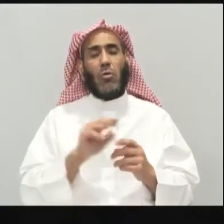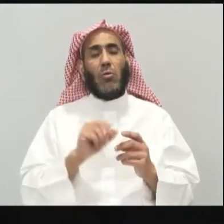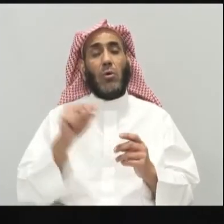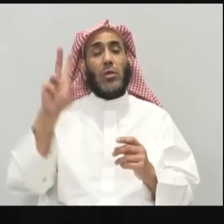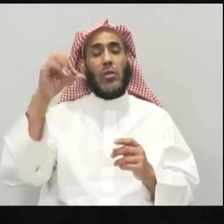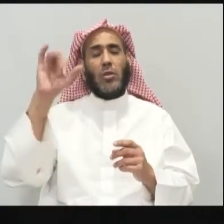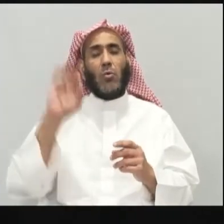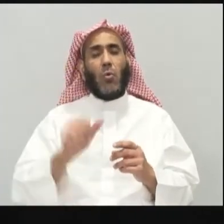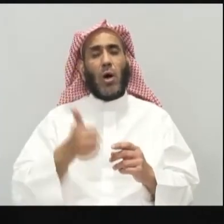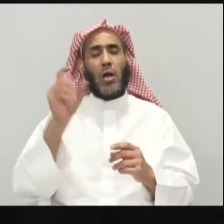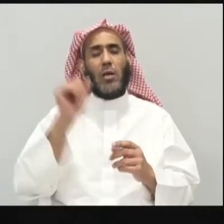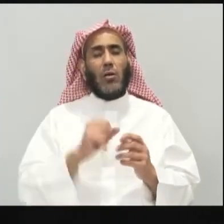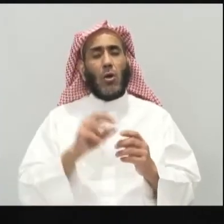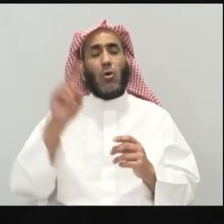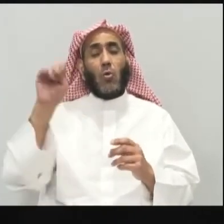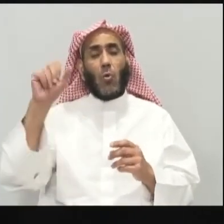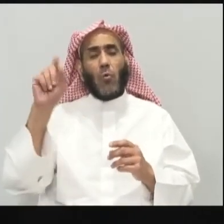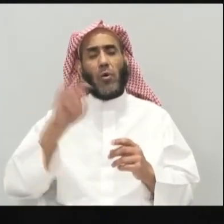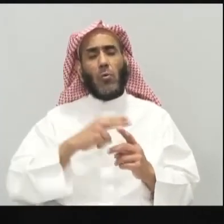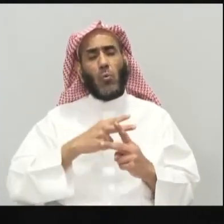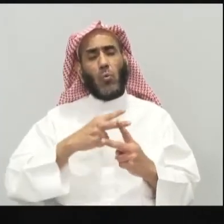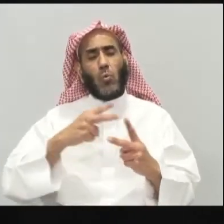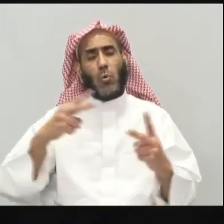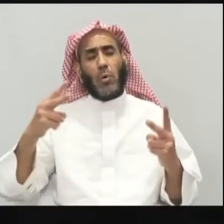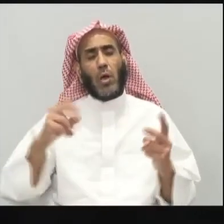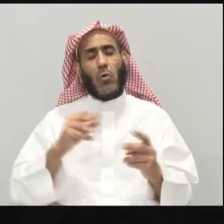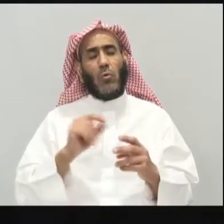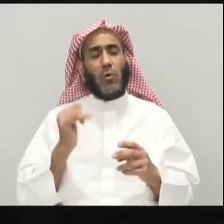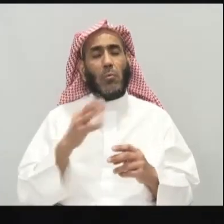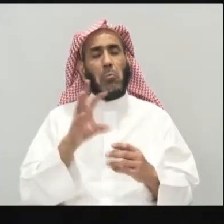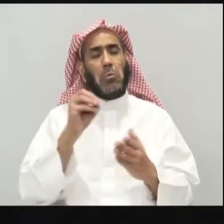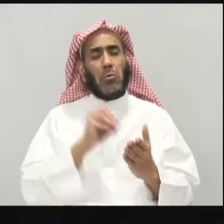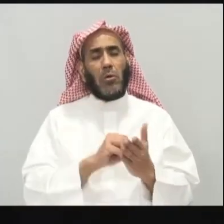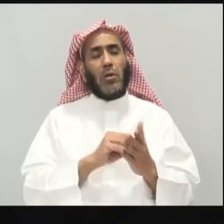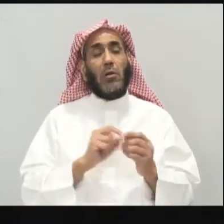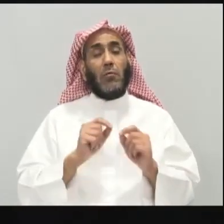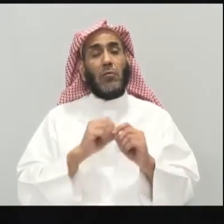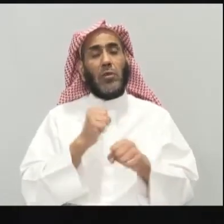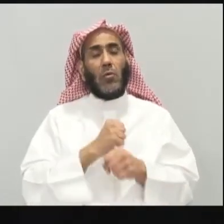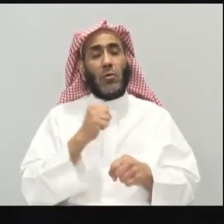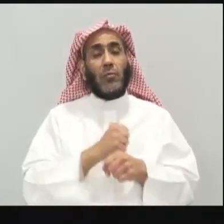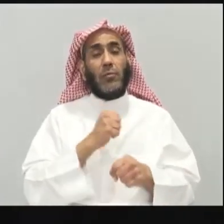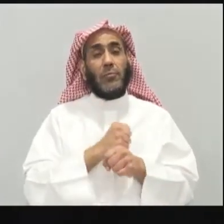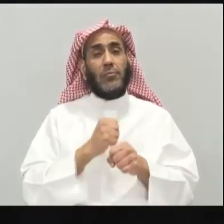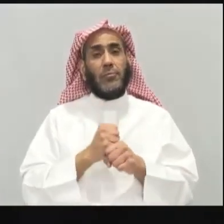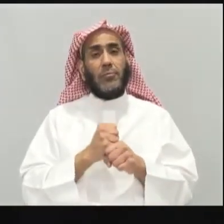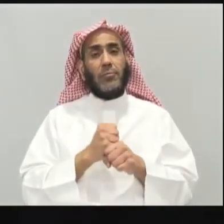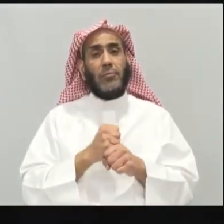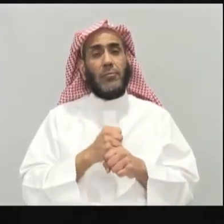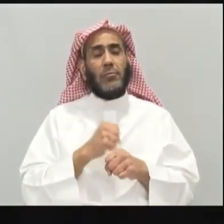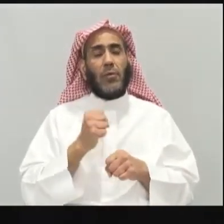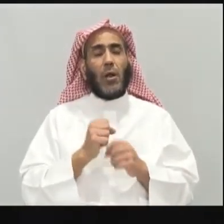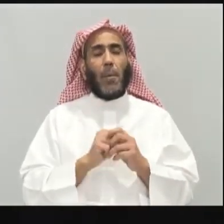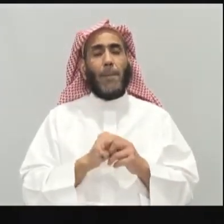الديواني الخط الكوفي جميع هذه الخطوط العربيه ممكن استخدمها في توظيف في في